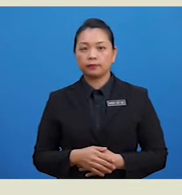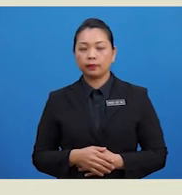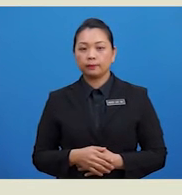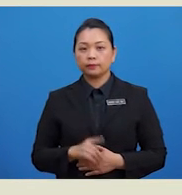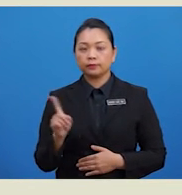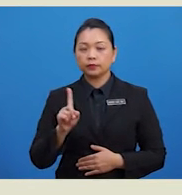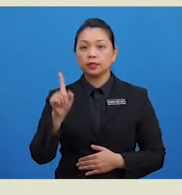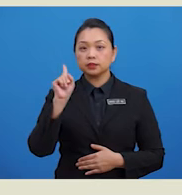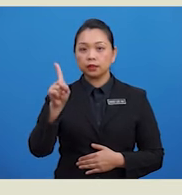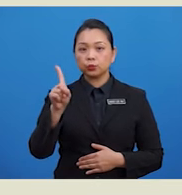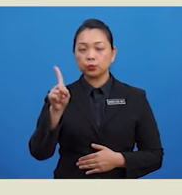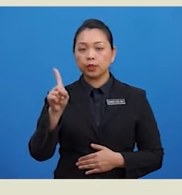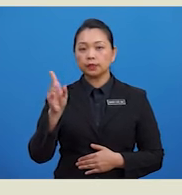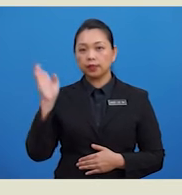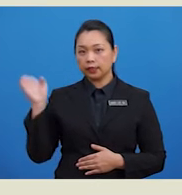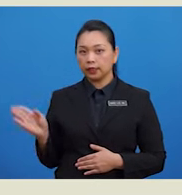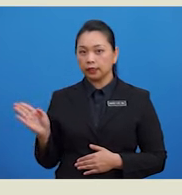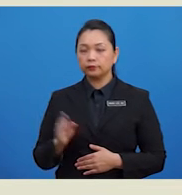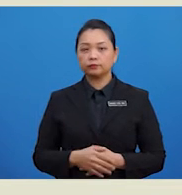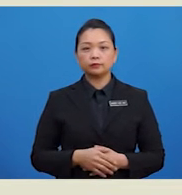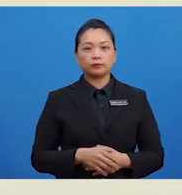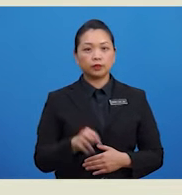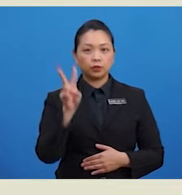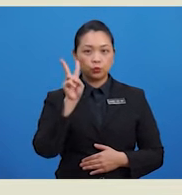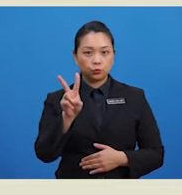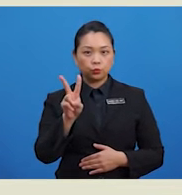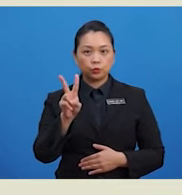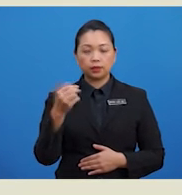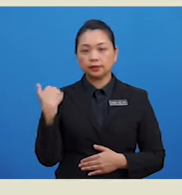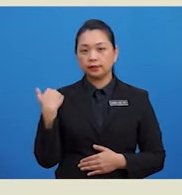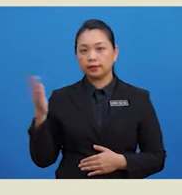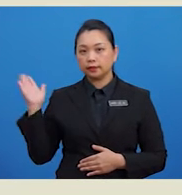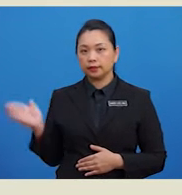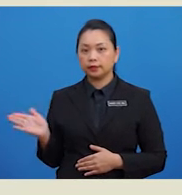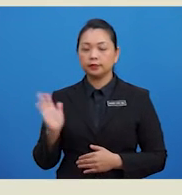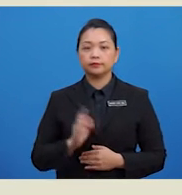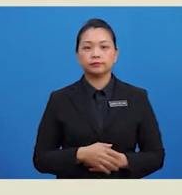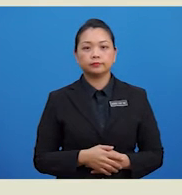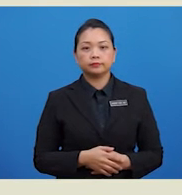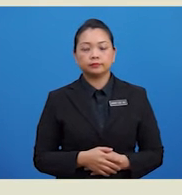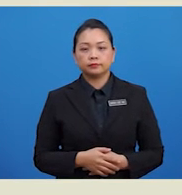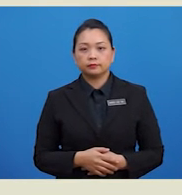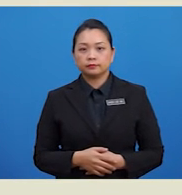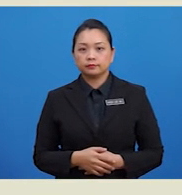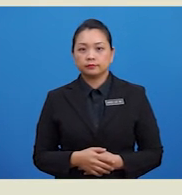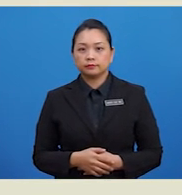1 merujuk kepada kalium permanganat dan 2 merujuk kepada larutan formalin.